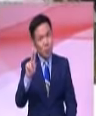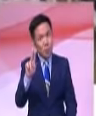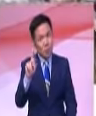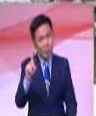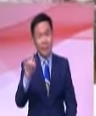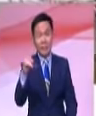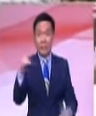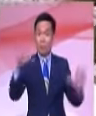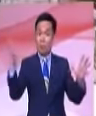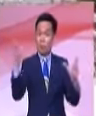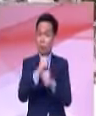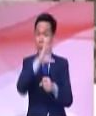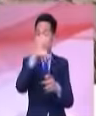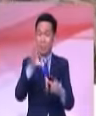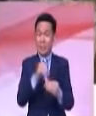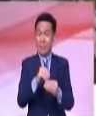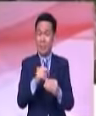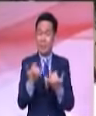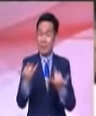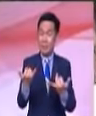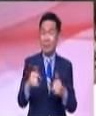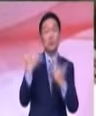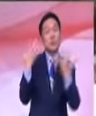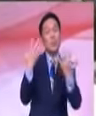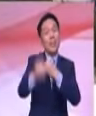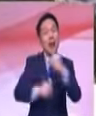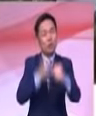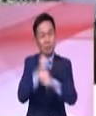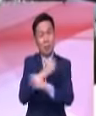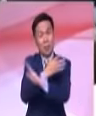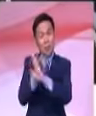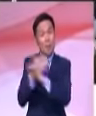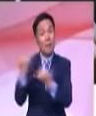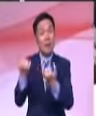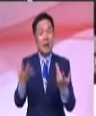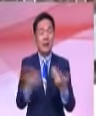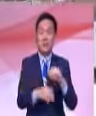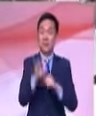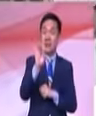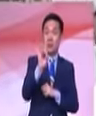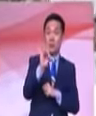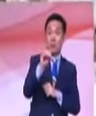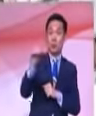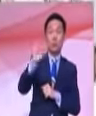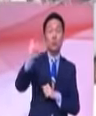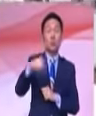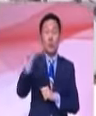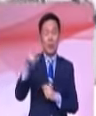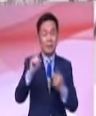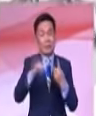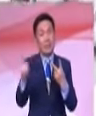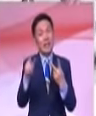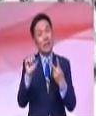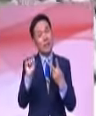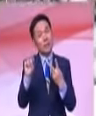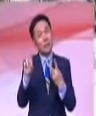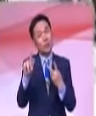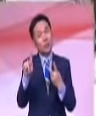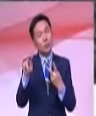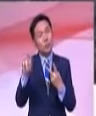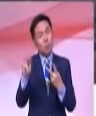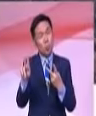Amerika menerusi terbitan bertempoh matang 10 tahun berjumlah $800 juta dan sukuk bertempoh matang